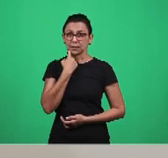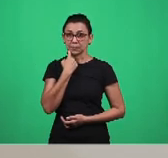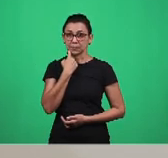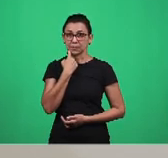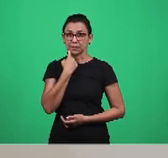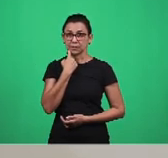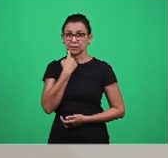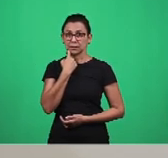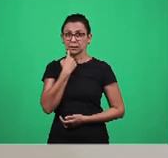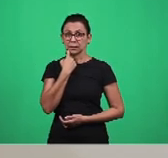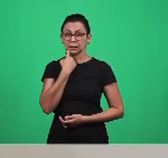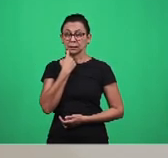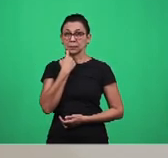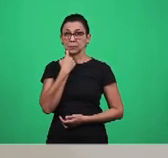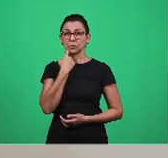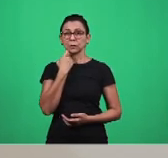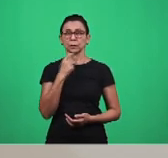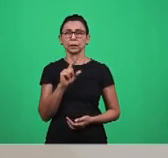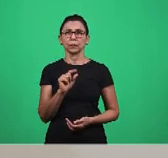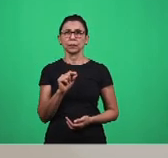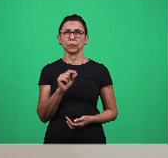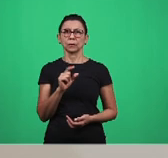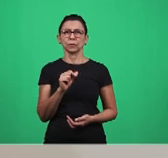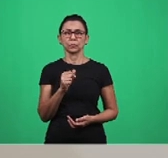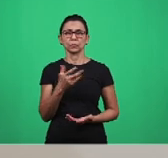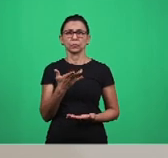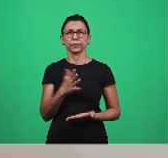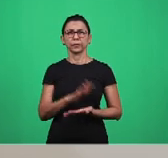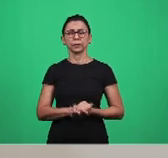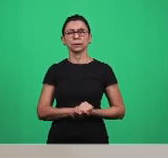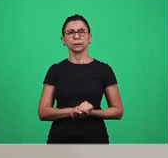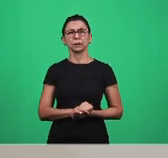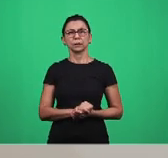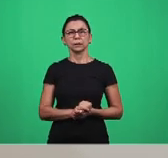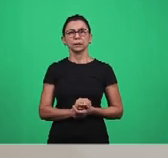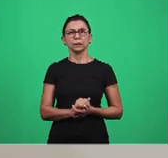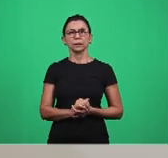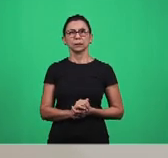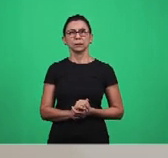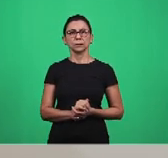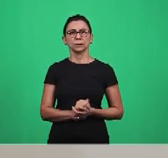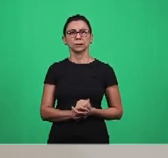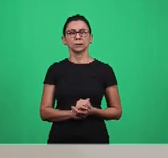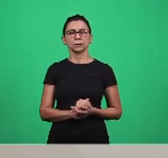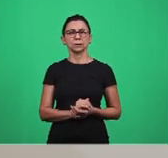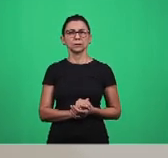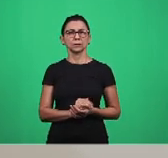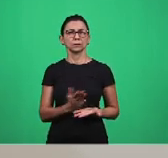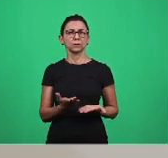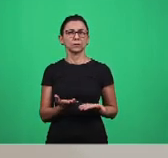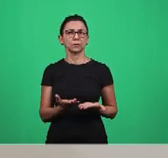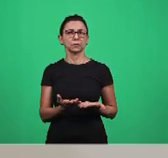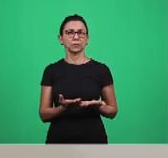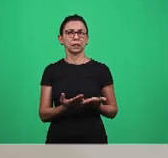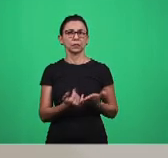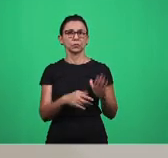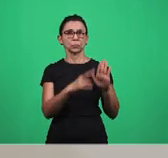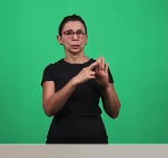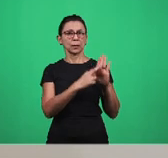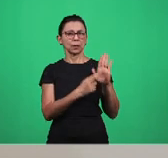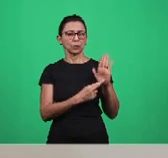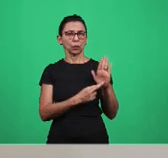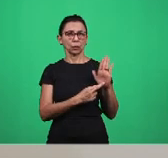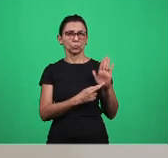donc dans l'agenda que nous avons passé, on n'a pas mis le mercredi,